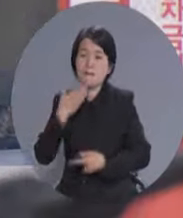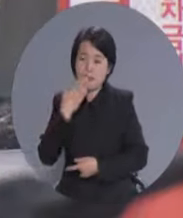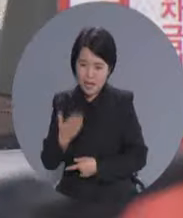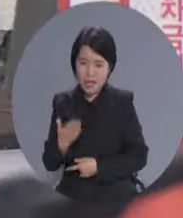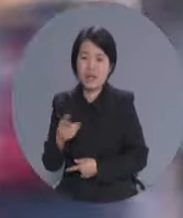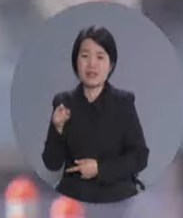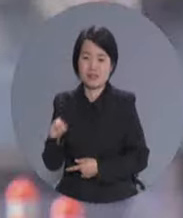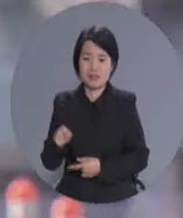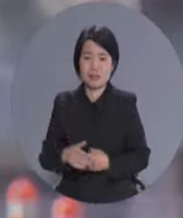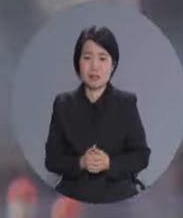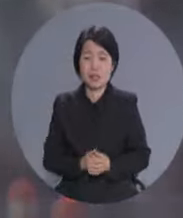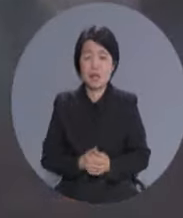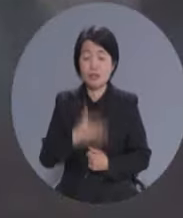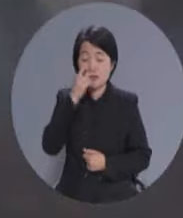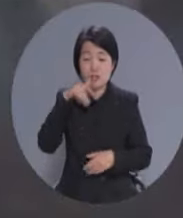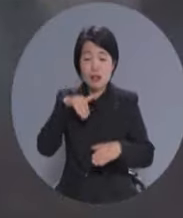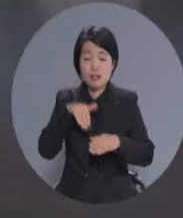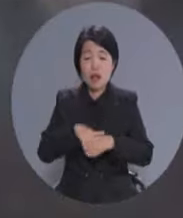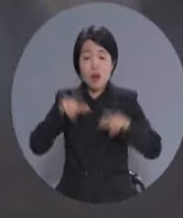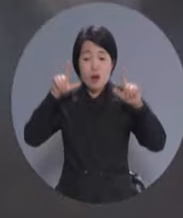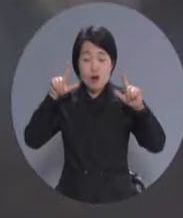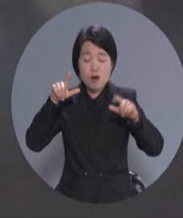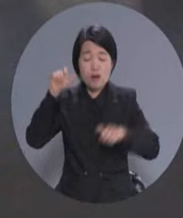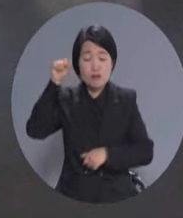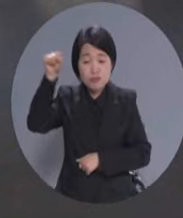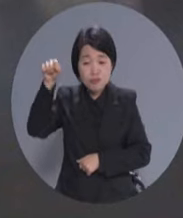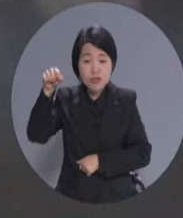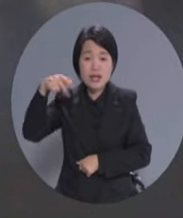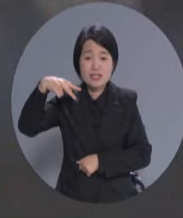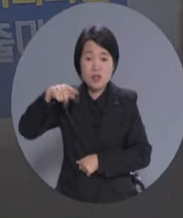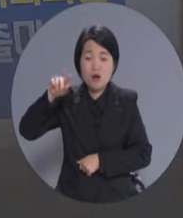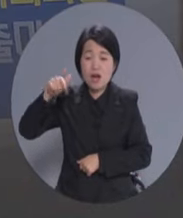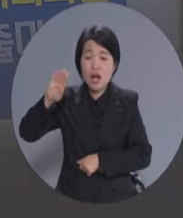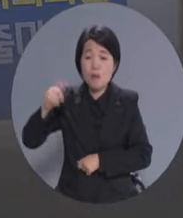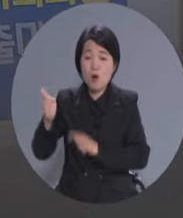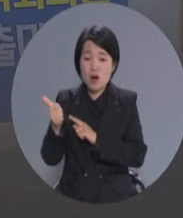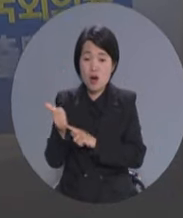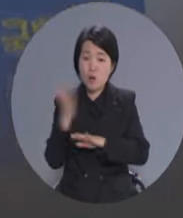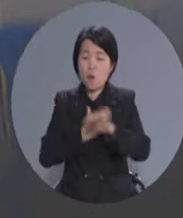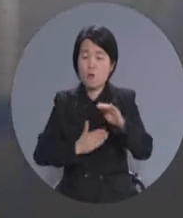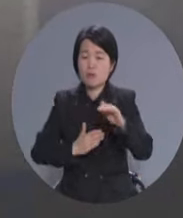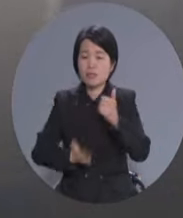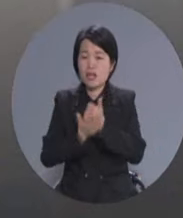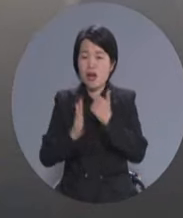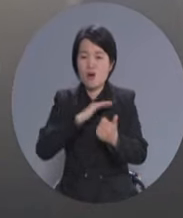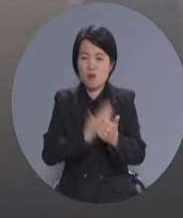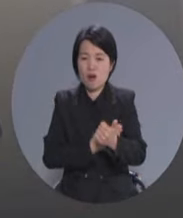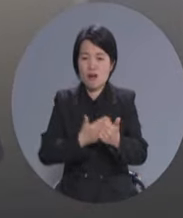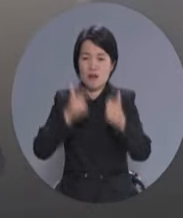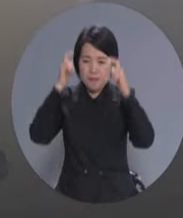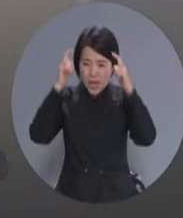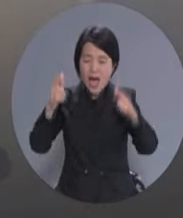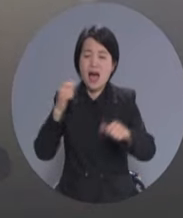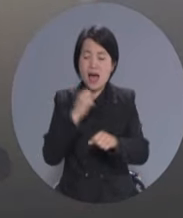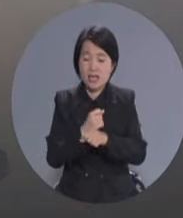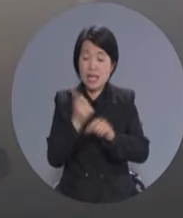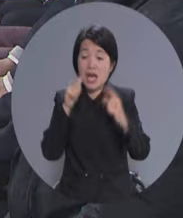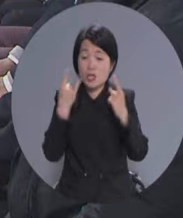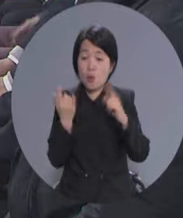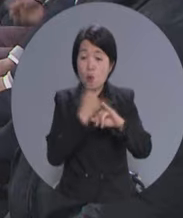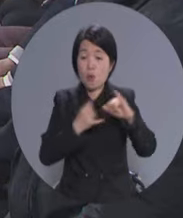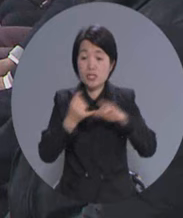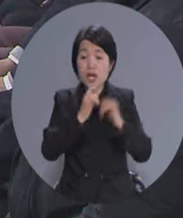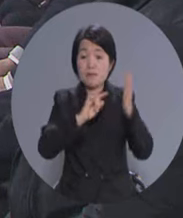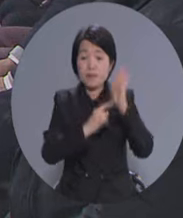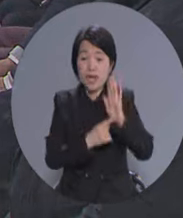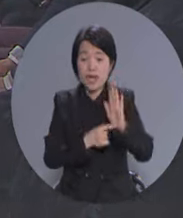참여해서 순천에 출마했던 서번 전의원은 공천권을 완전히 내려놓겠다는 것을 1호 공약으로 내걸었고